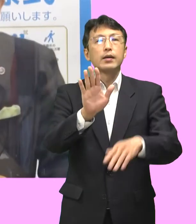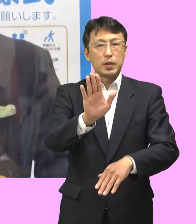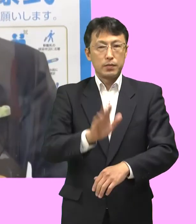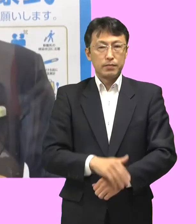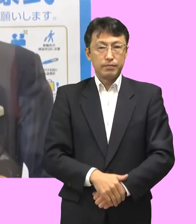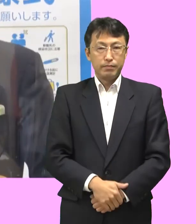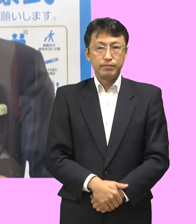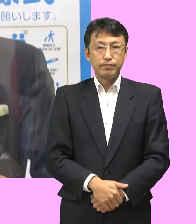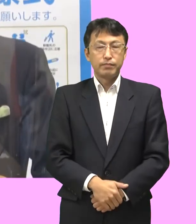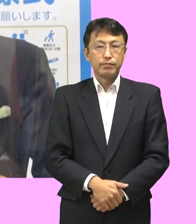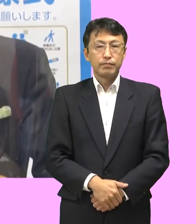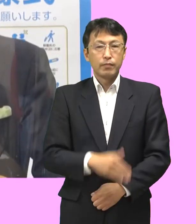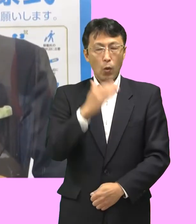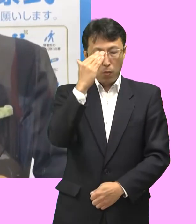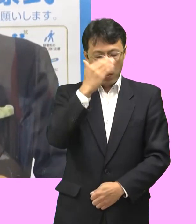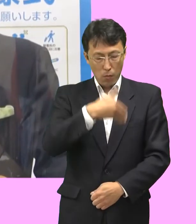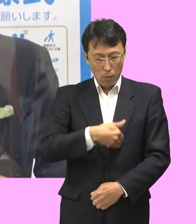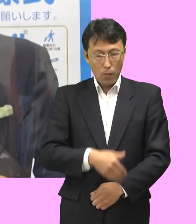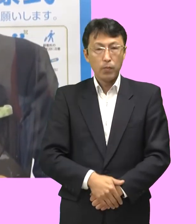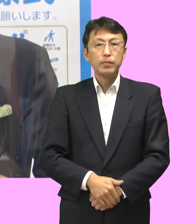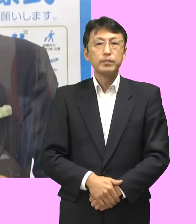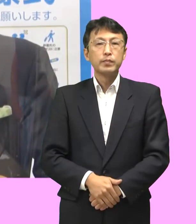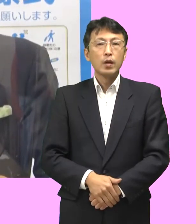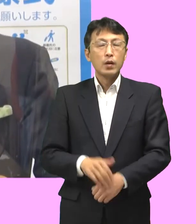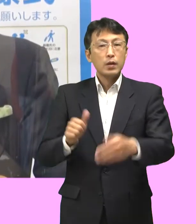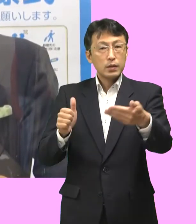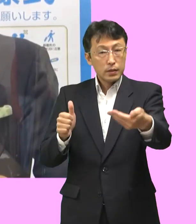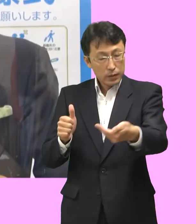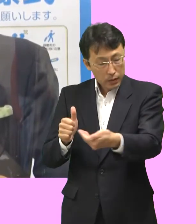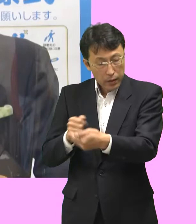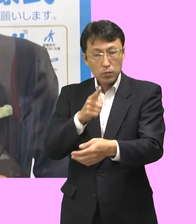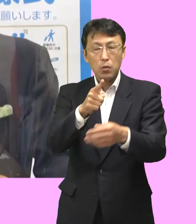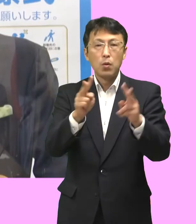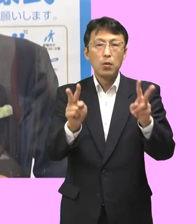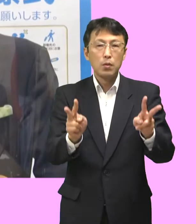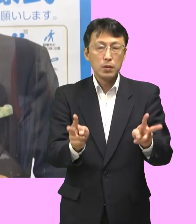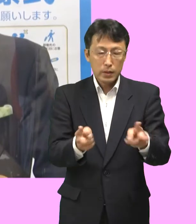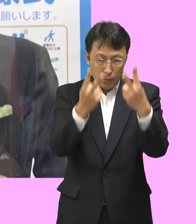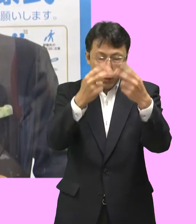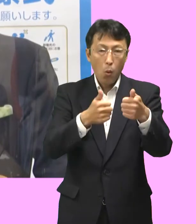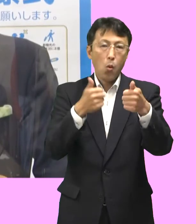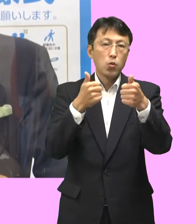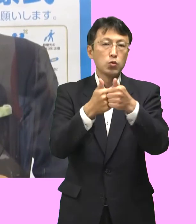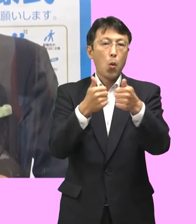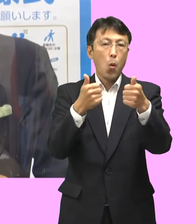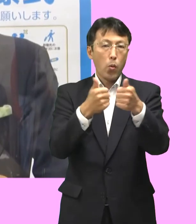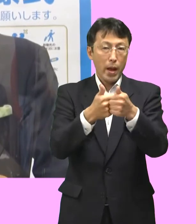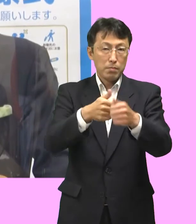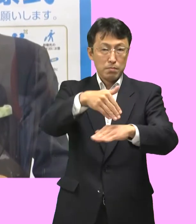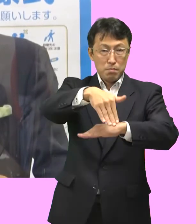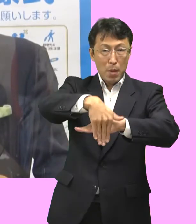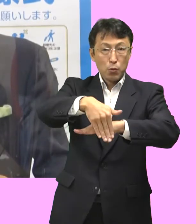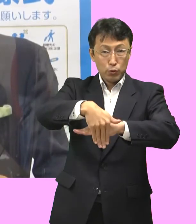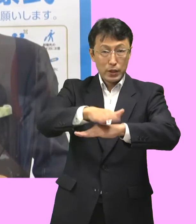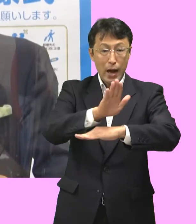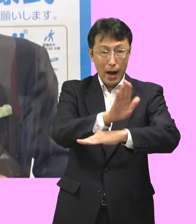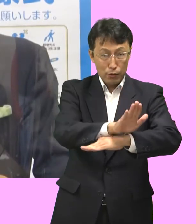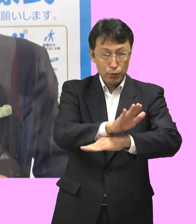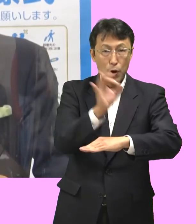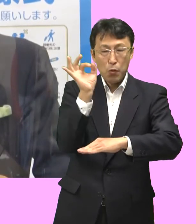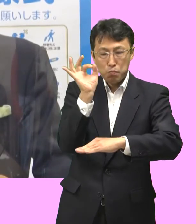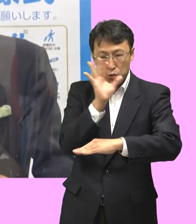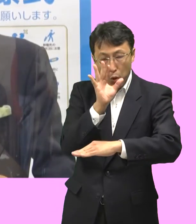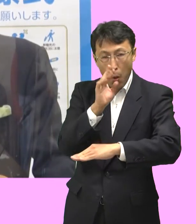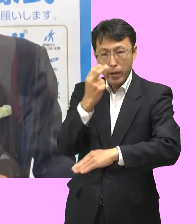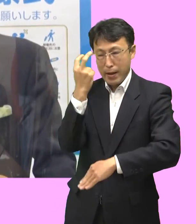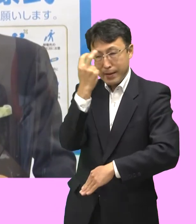こういった専用の優先的に相談窓口を設けたりとか、必要とあればその無料で検査を行うことによって